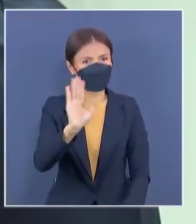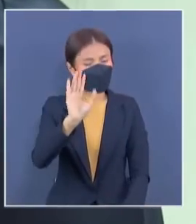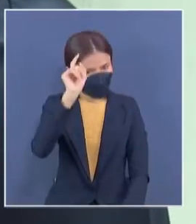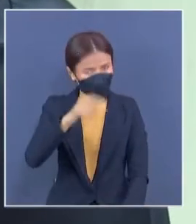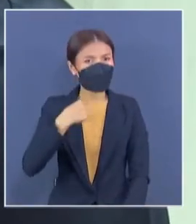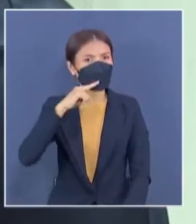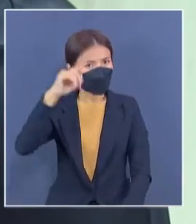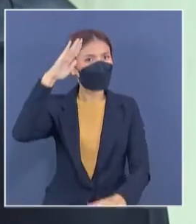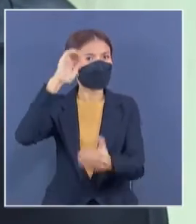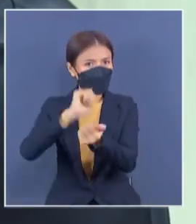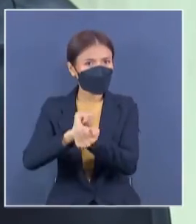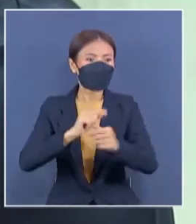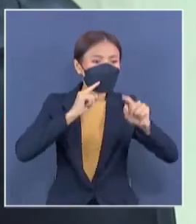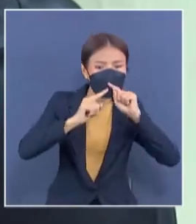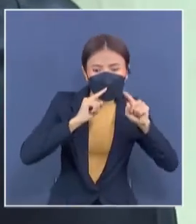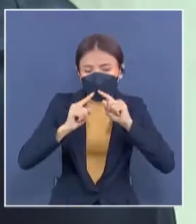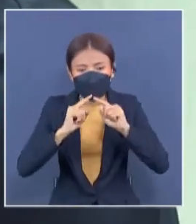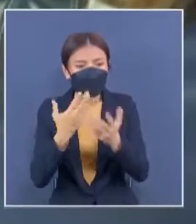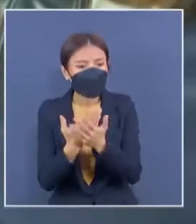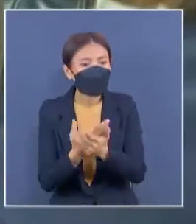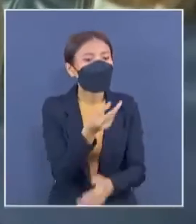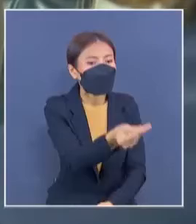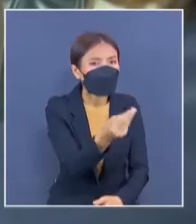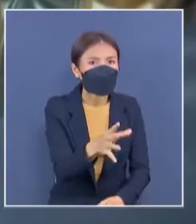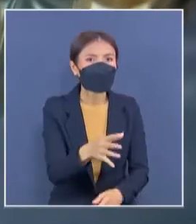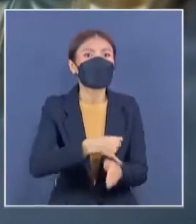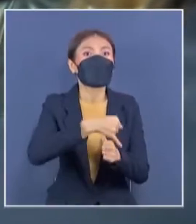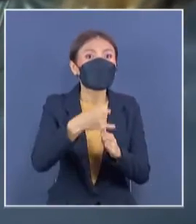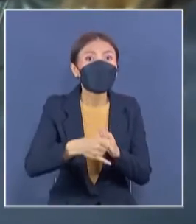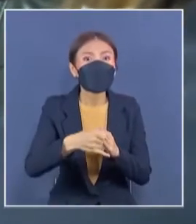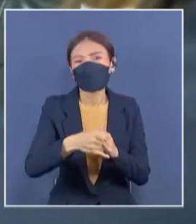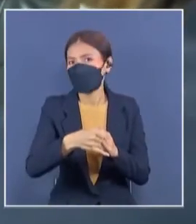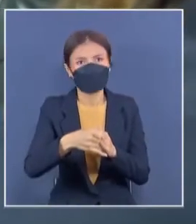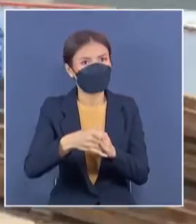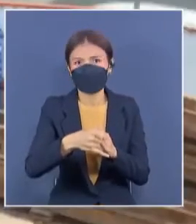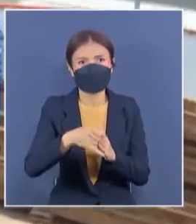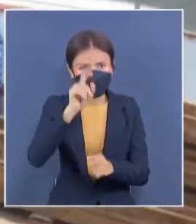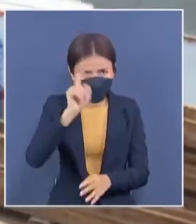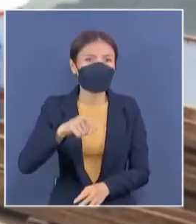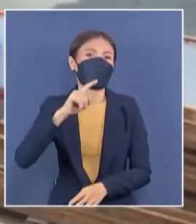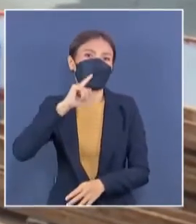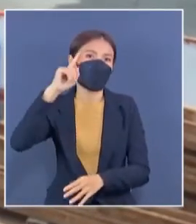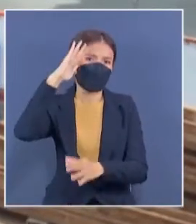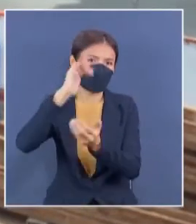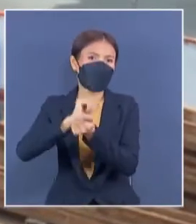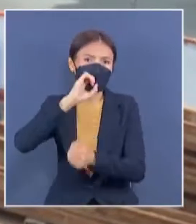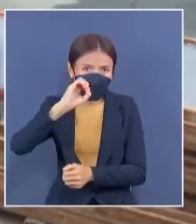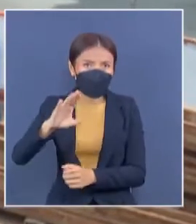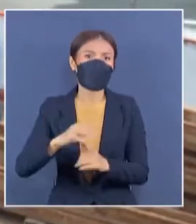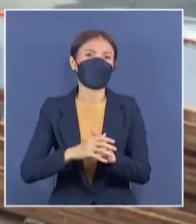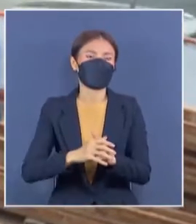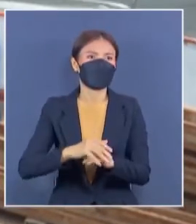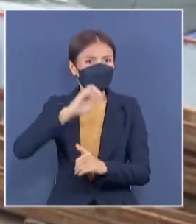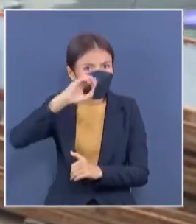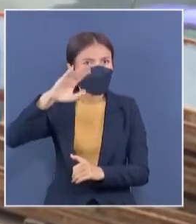ใจกันในการยอมรับค่าสินไหมทดแทนหรือว่าค่าชดเชยเนี่ยมันเกิดขึ้นอยู่แล้วล่ะแต่ว่าต้องมีการแจ้งเจ้าหน้าที่ด้วยนะครับเพื่อเปรียบเทีย